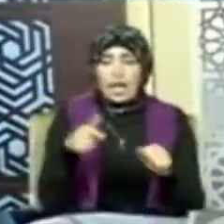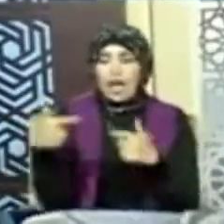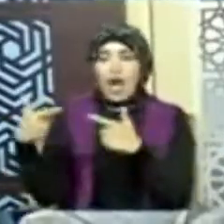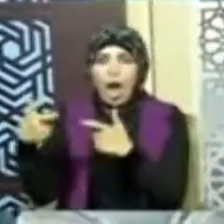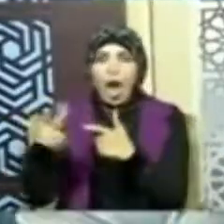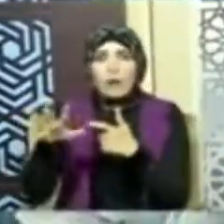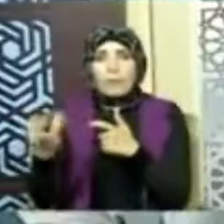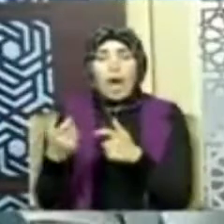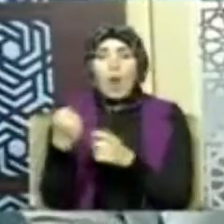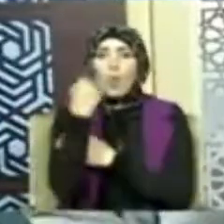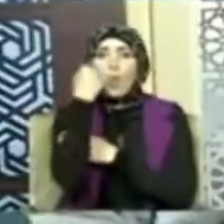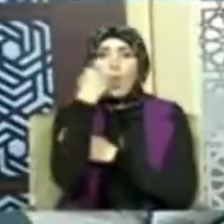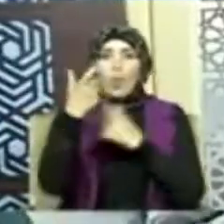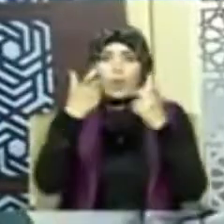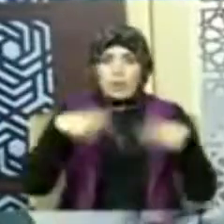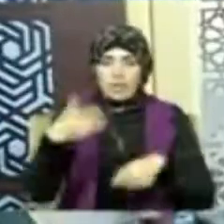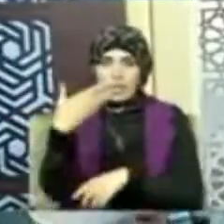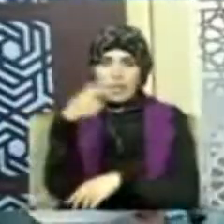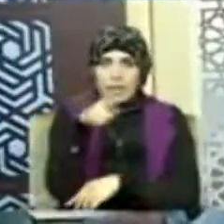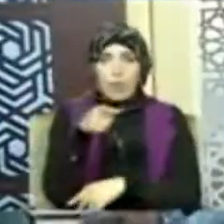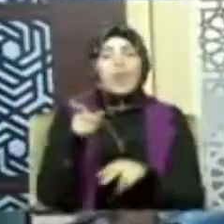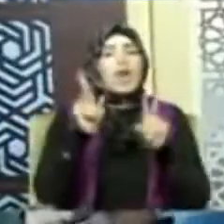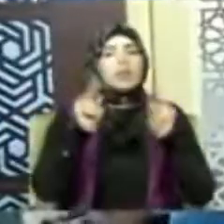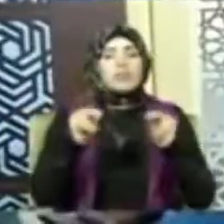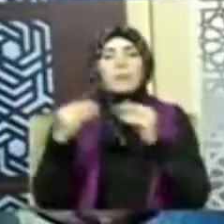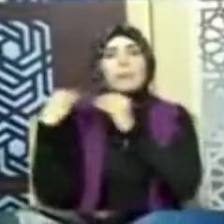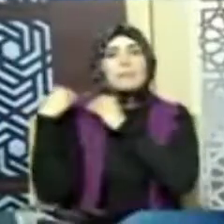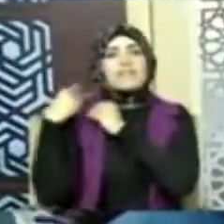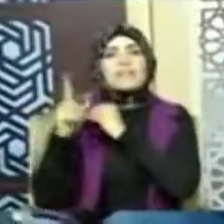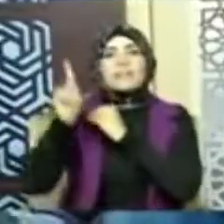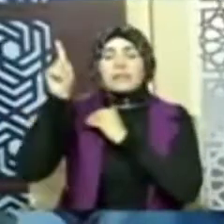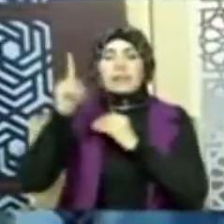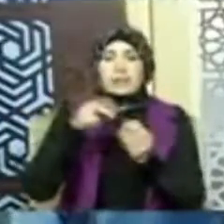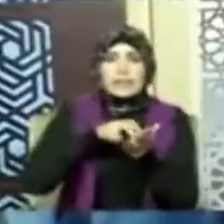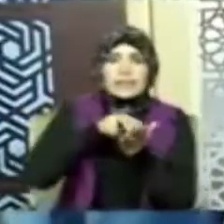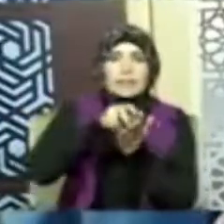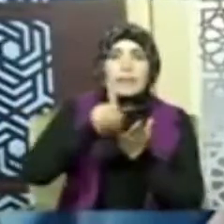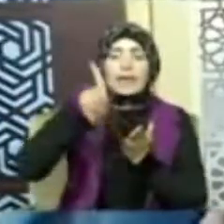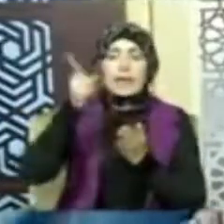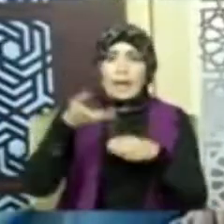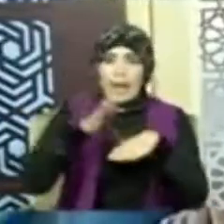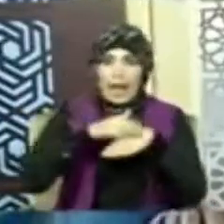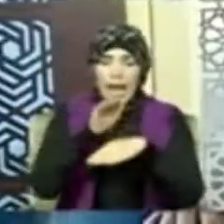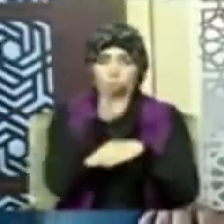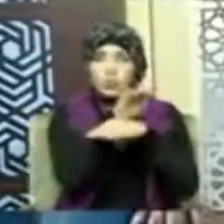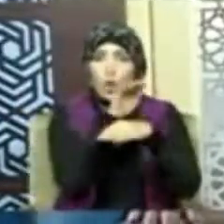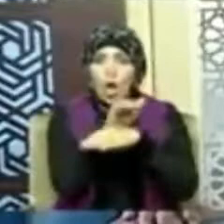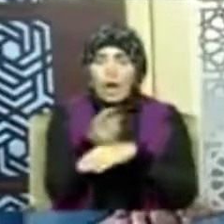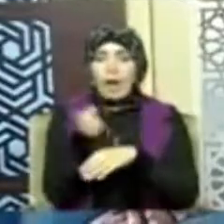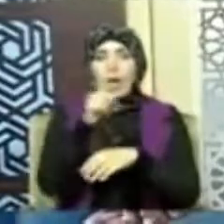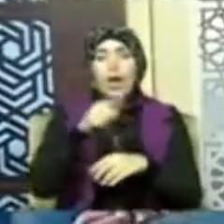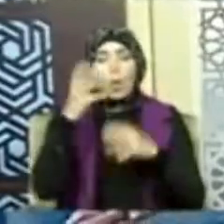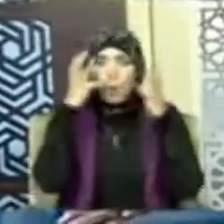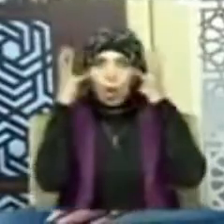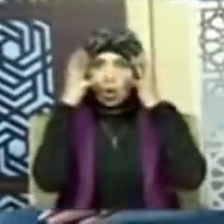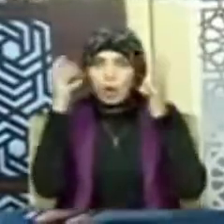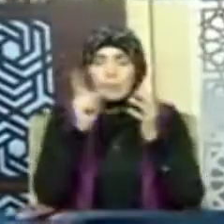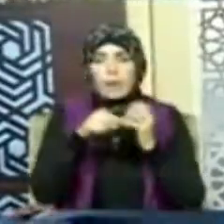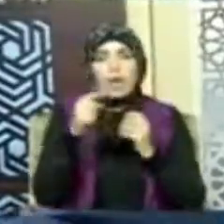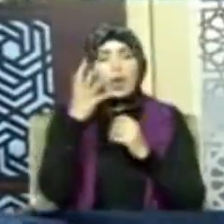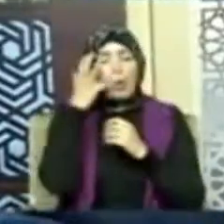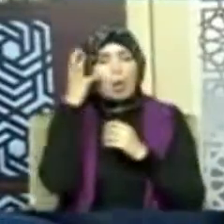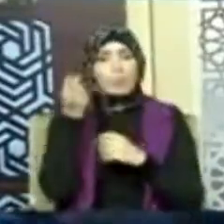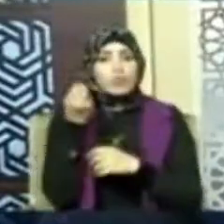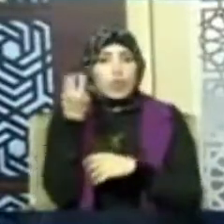بنائها هو نفير في سبيل الله. وعلى الدعاة والعلماء والمفكرين والمثقفين